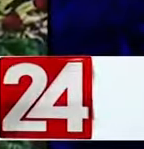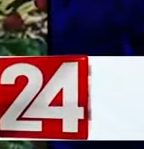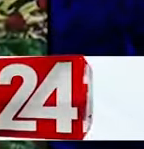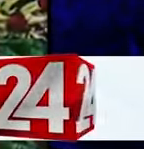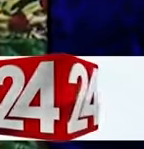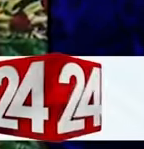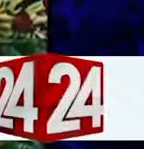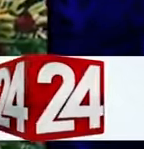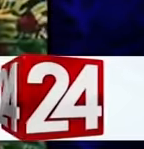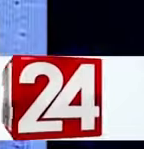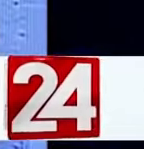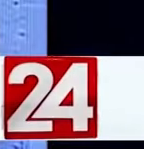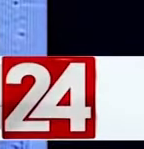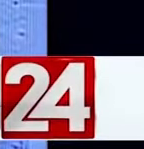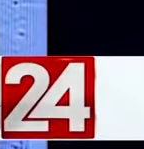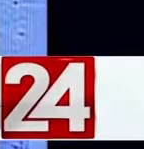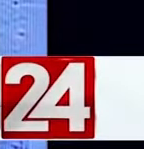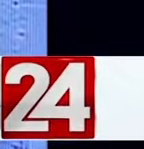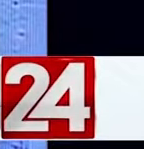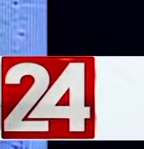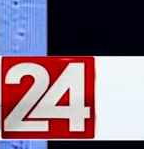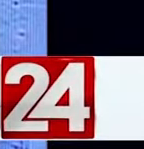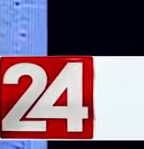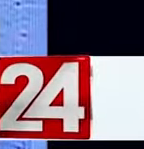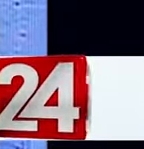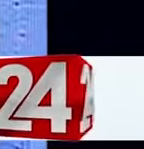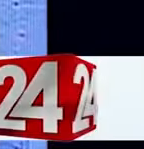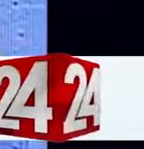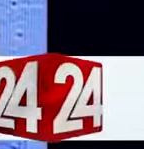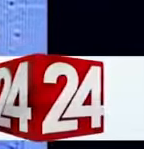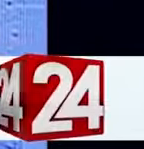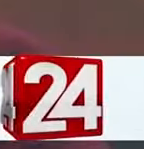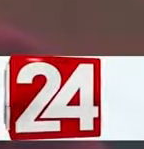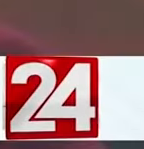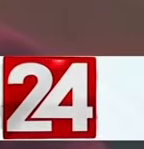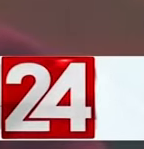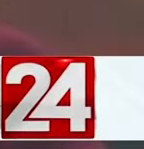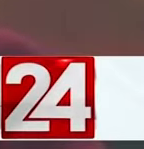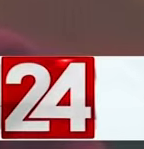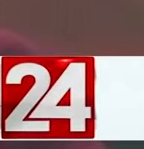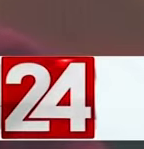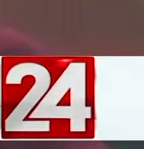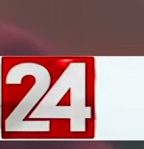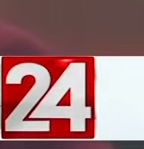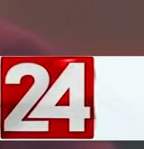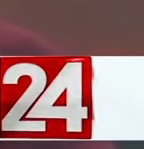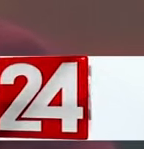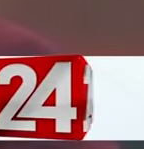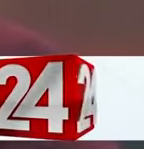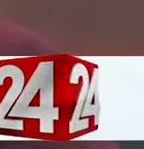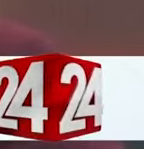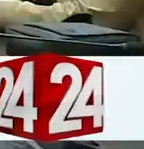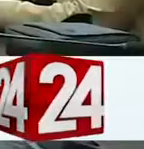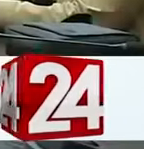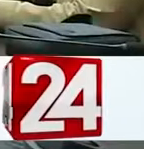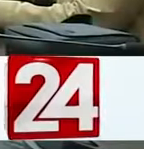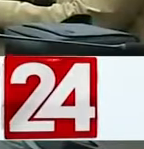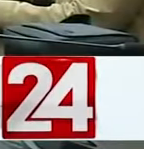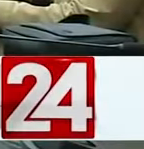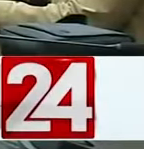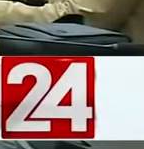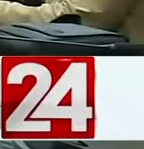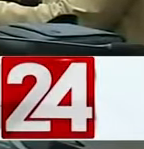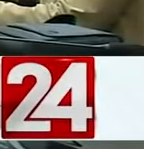Pastor Apollo Kibuloy, pinahahabol na rin ng ilang kongresista kaugnay sa isyong kinakaharap ng Sunshine